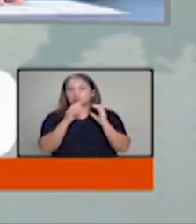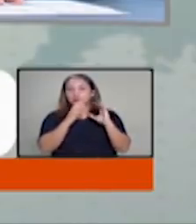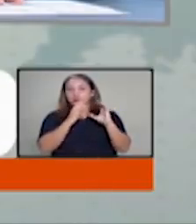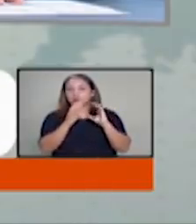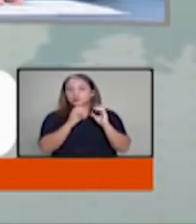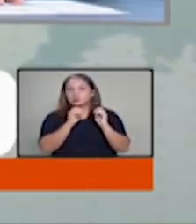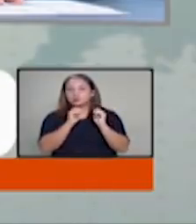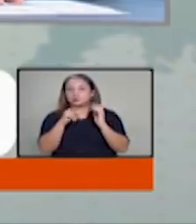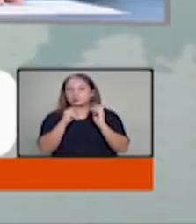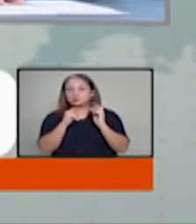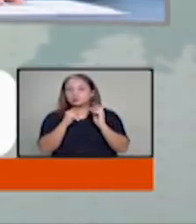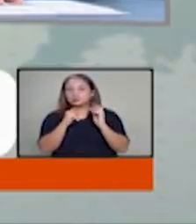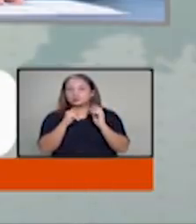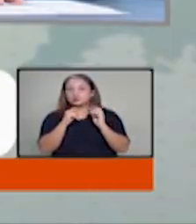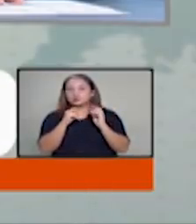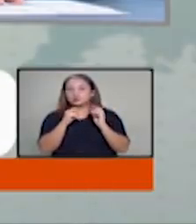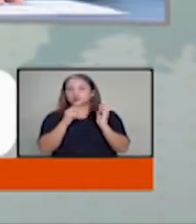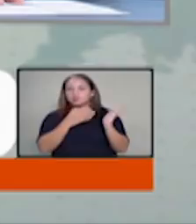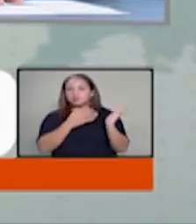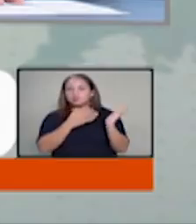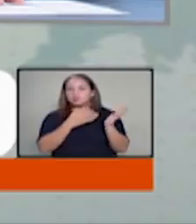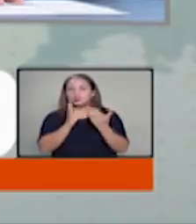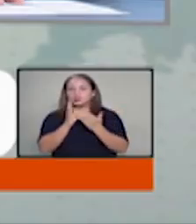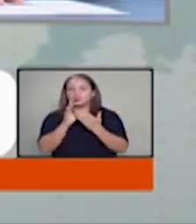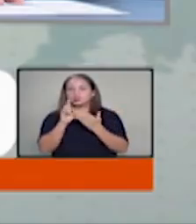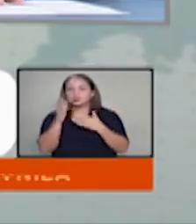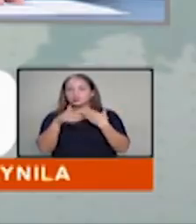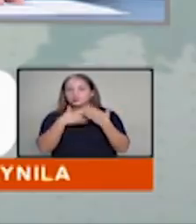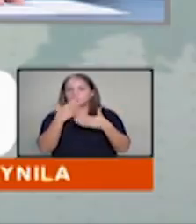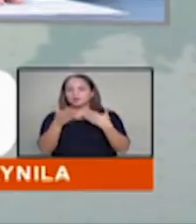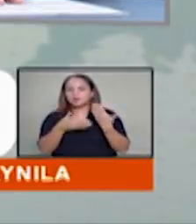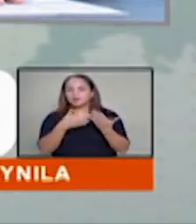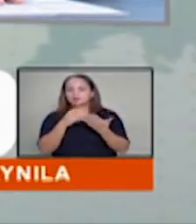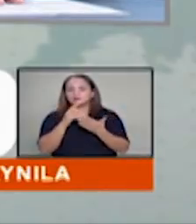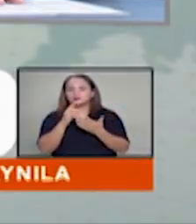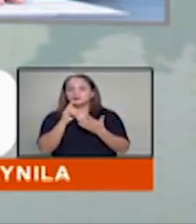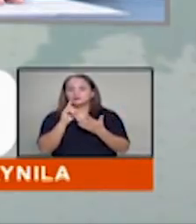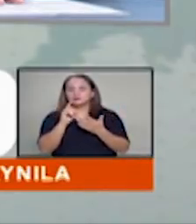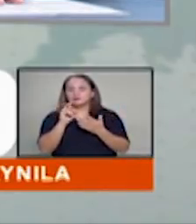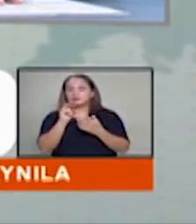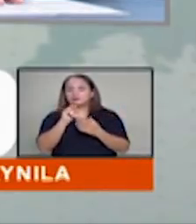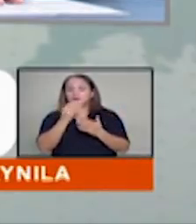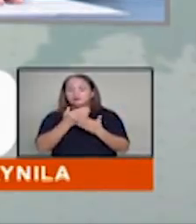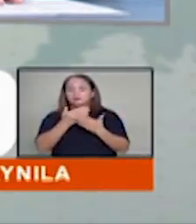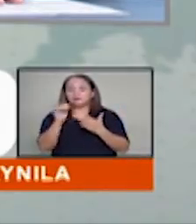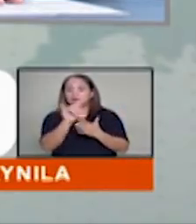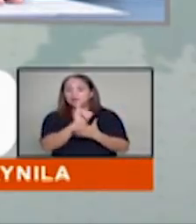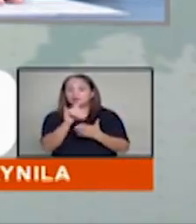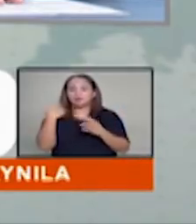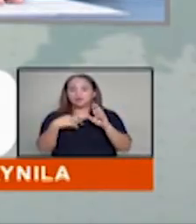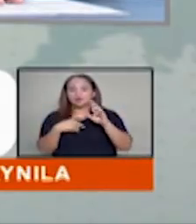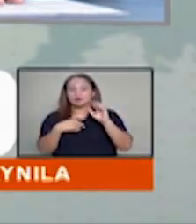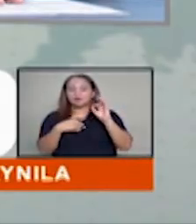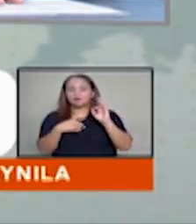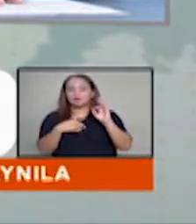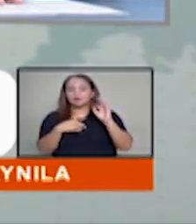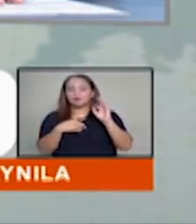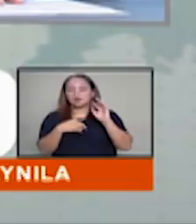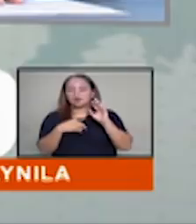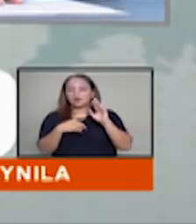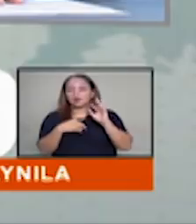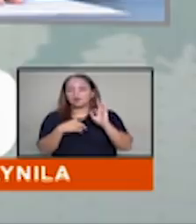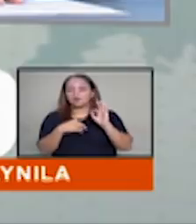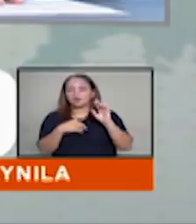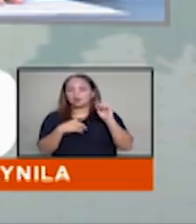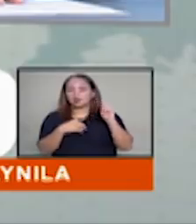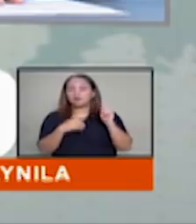i-ano lang po, sir, no? Dadalhin lang natin po sa proseso kung ano po yung dati natin ginagawa. Yung FRA po na yan, mas madali po yan kasi